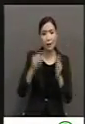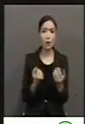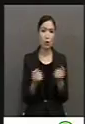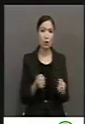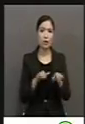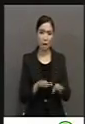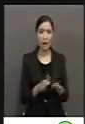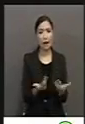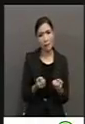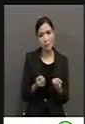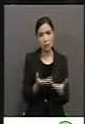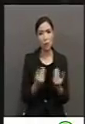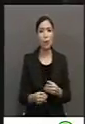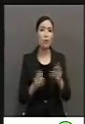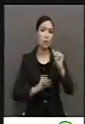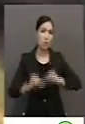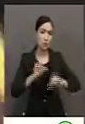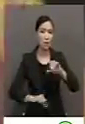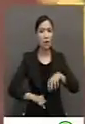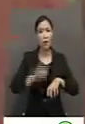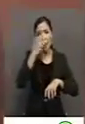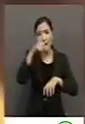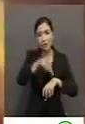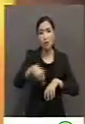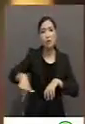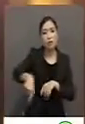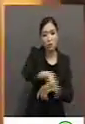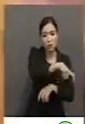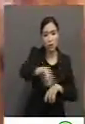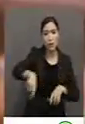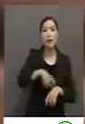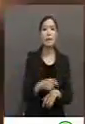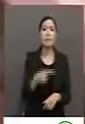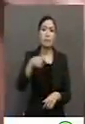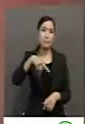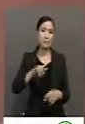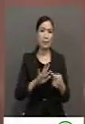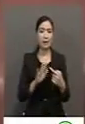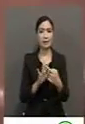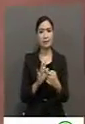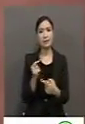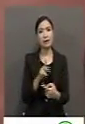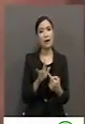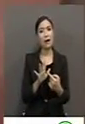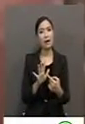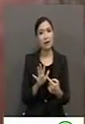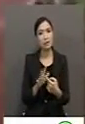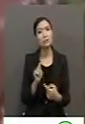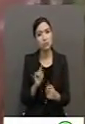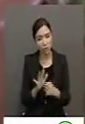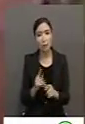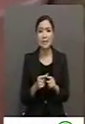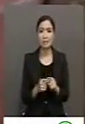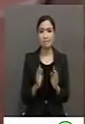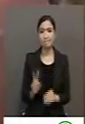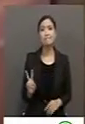ถรับส่งด้านหน้าโรงละครแห่งชาติถนนหน้าพระธาตุเขตพระนครกรุงเทพทำให้มีผู้ได้รับบาดเจ็บเล็กน้อย2รายโ